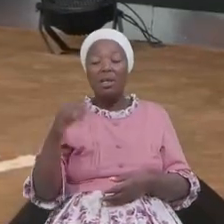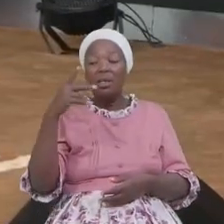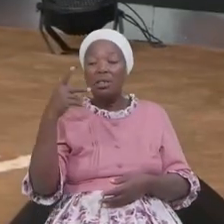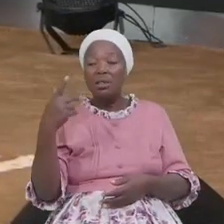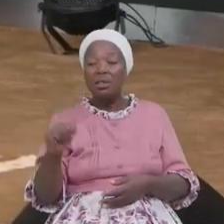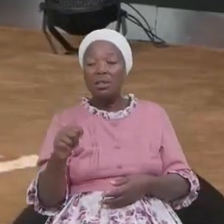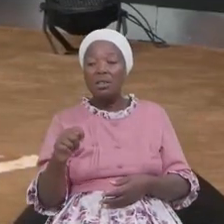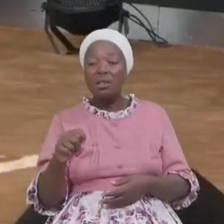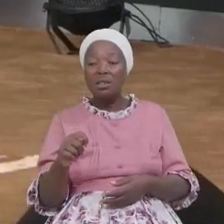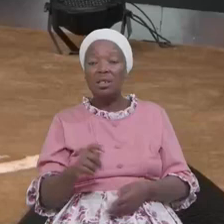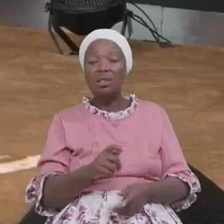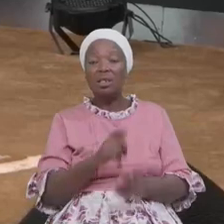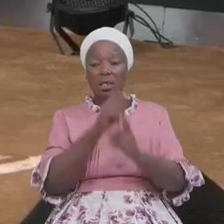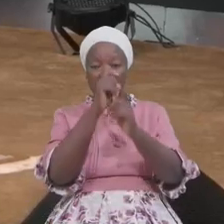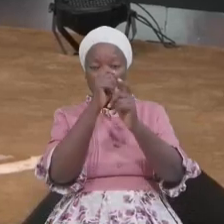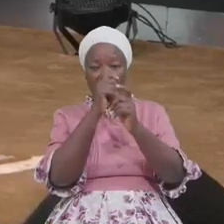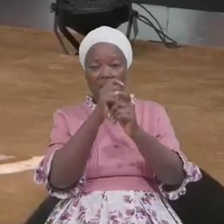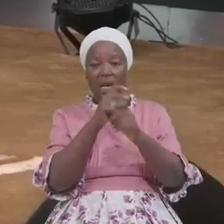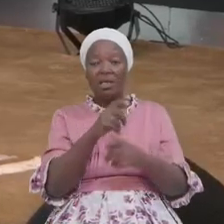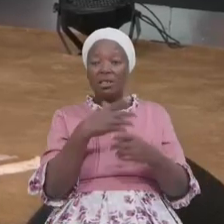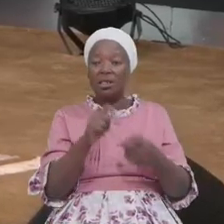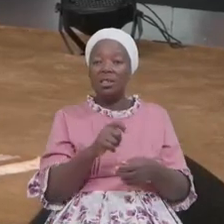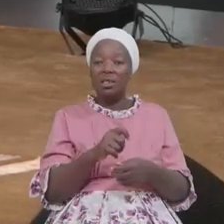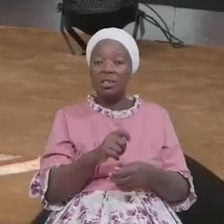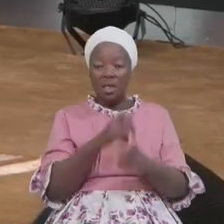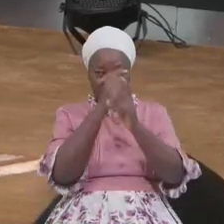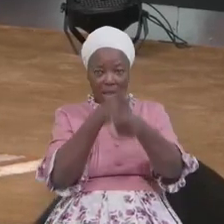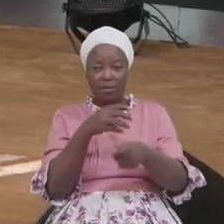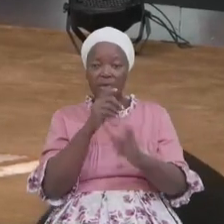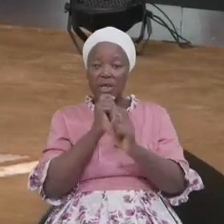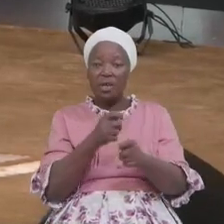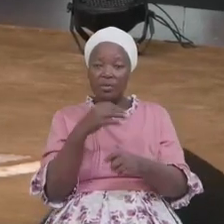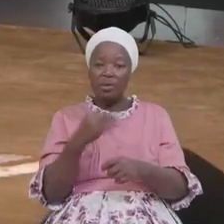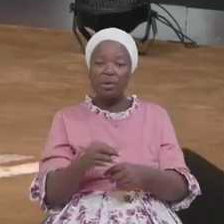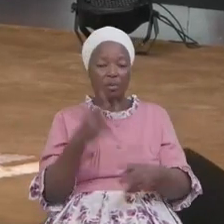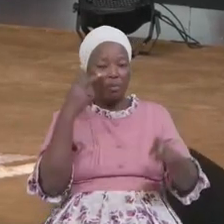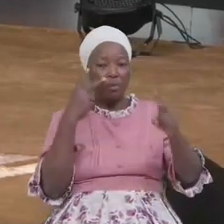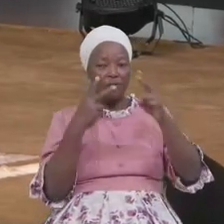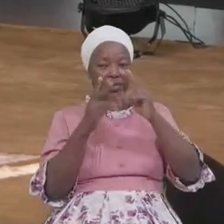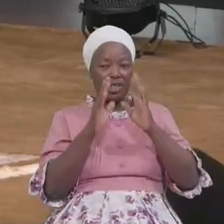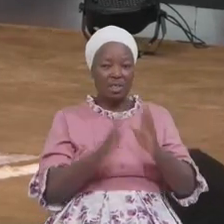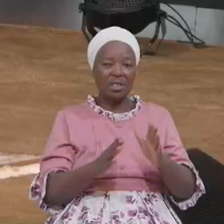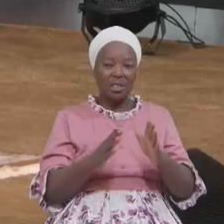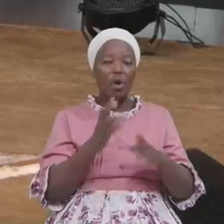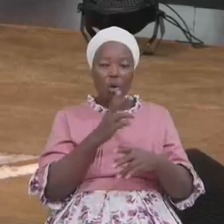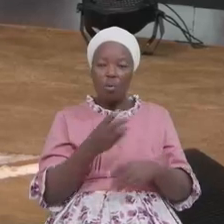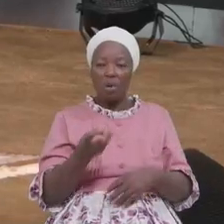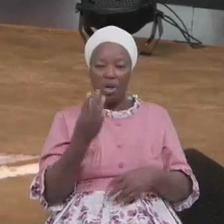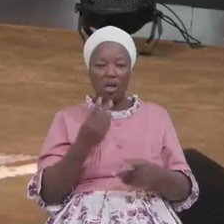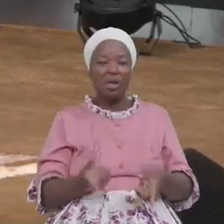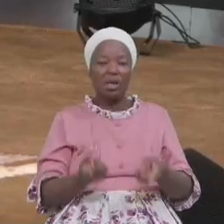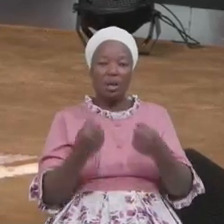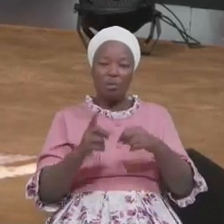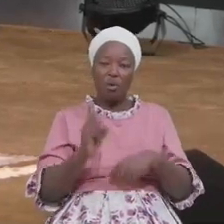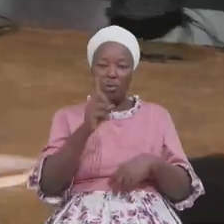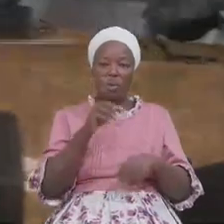le don de prophétie a été activé. Ça, c'est chanté. Maintenant, nous